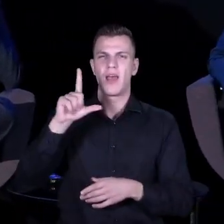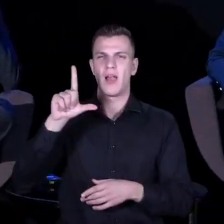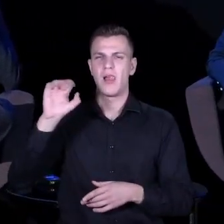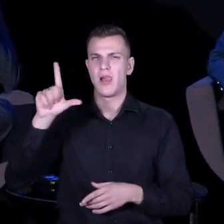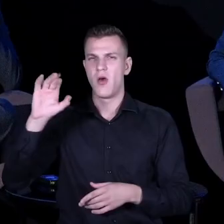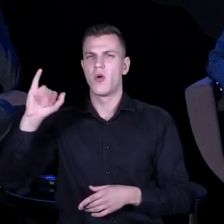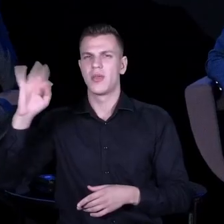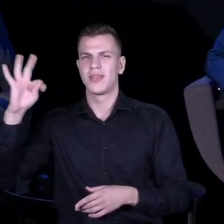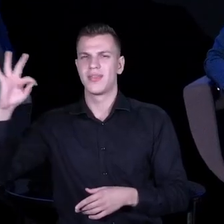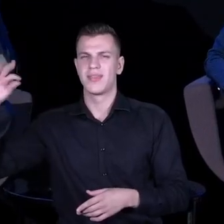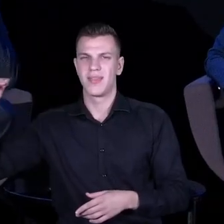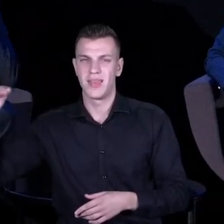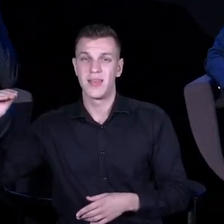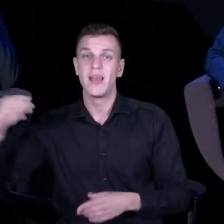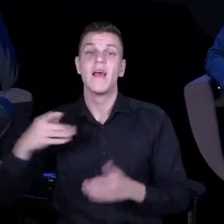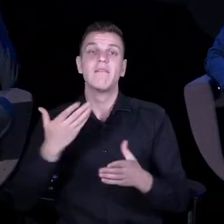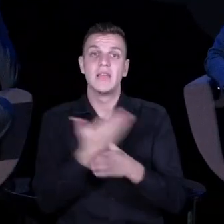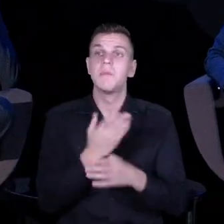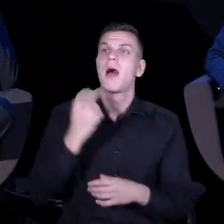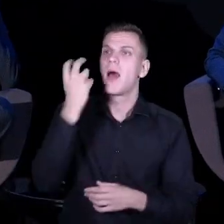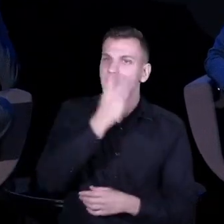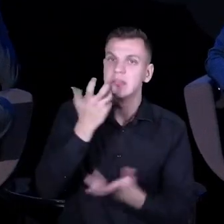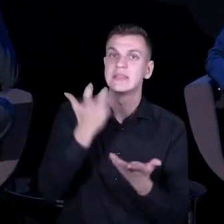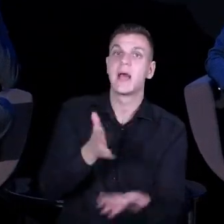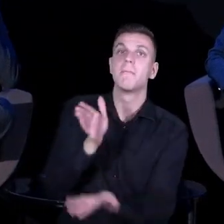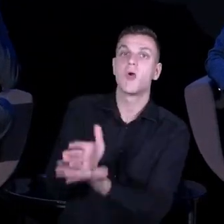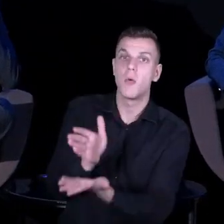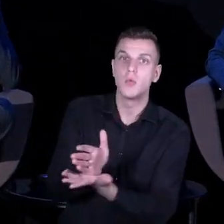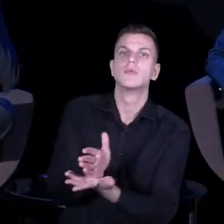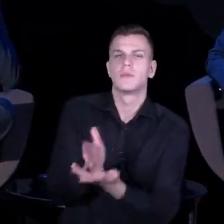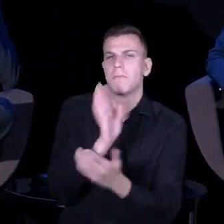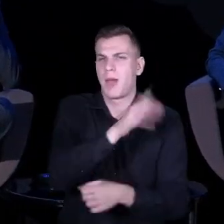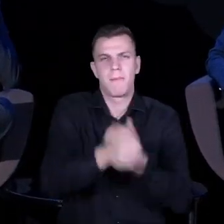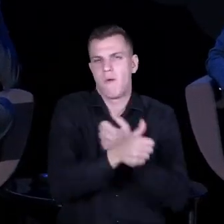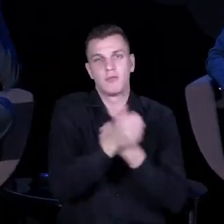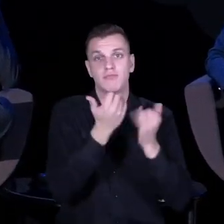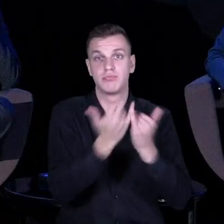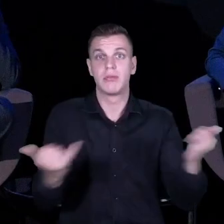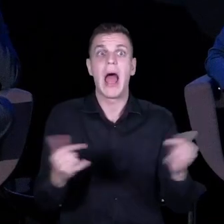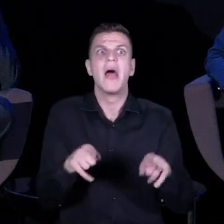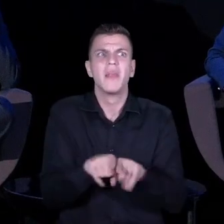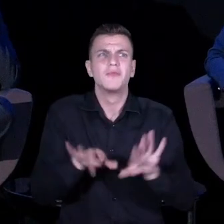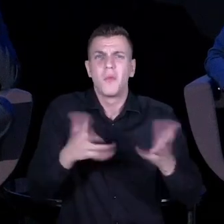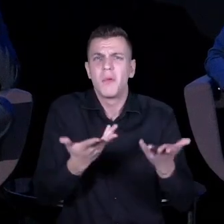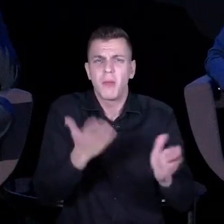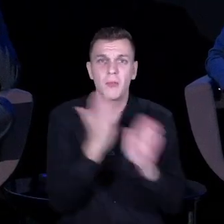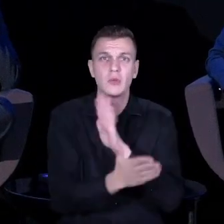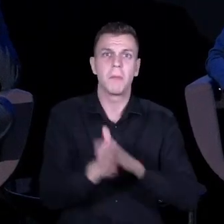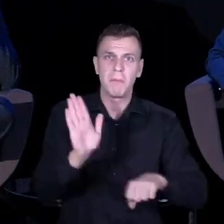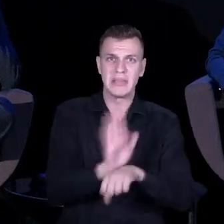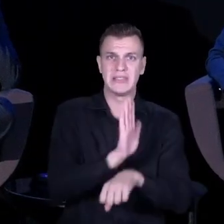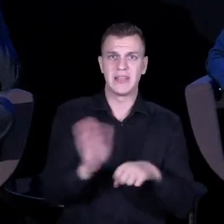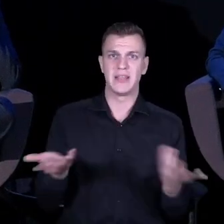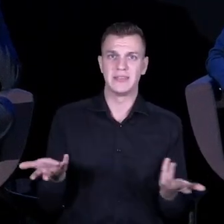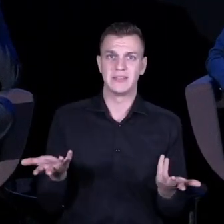z wielu powodów, o tyle jest to też pomysł na biznes, znaczy to na tym też można po prostu zarabiać. Myślę o edukacji, to